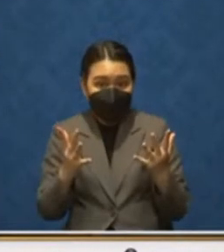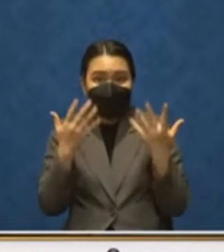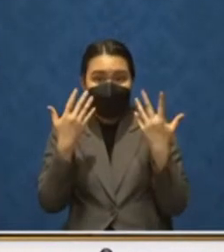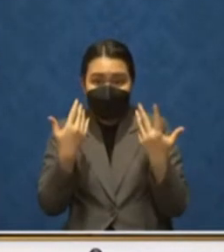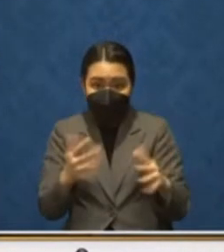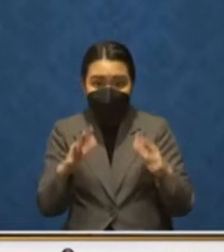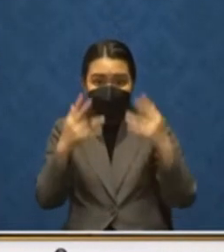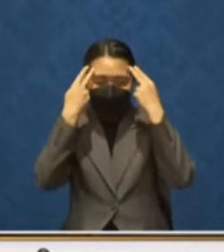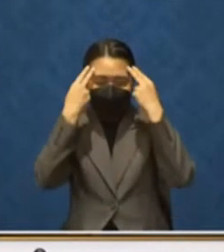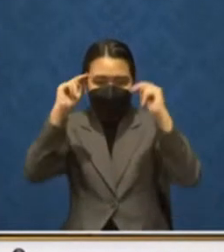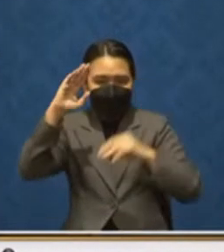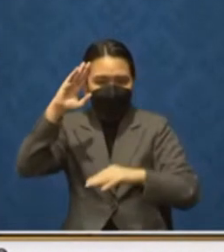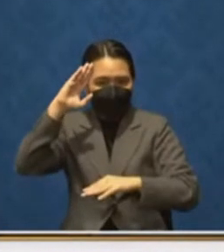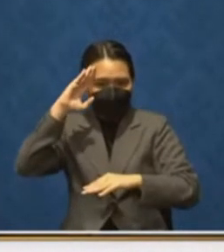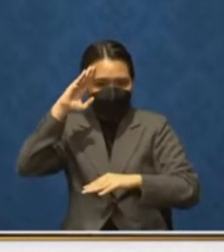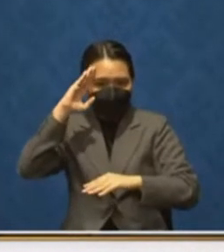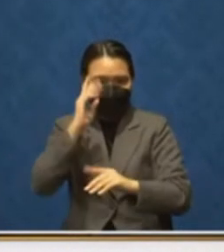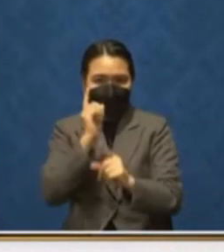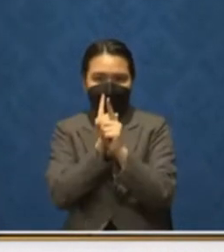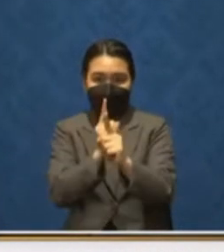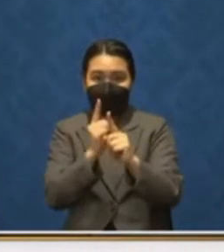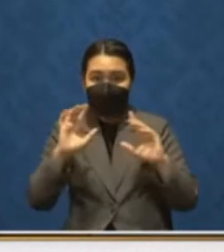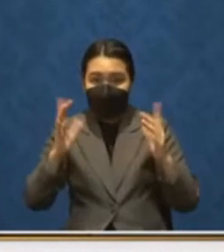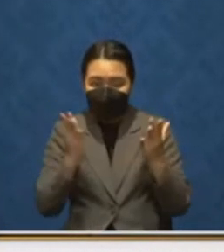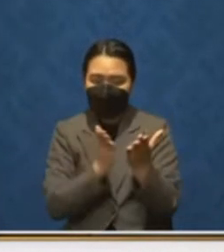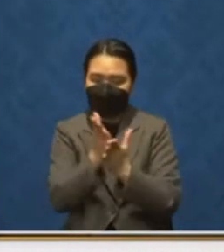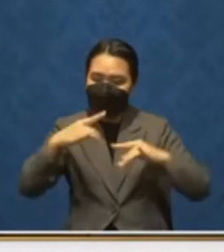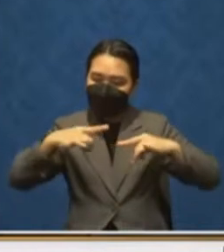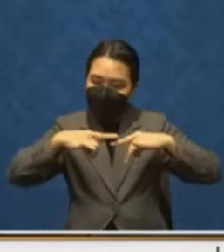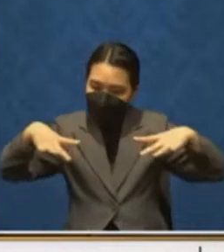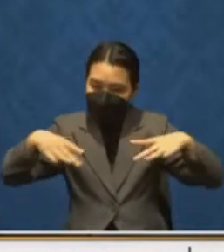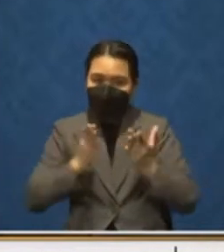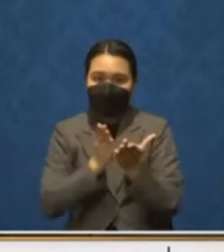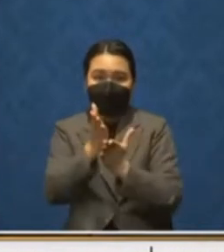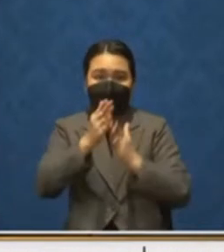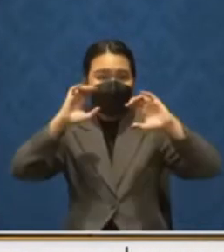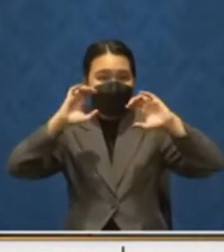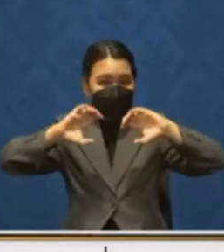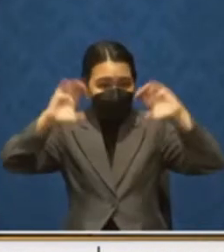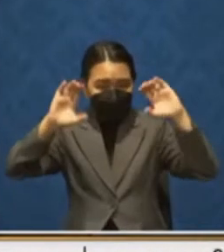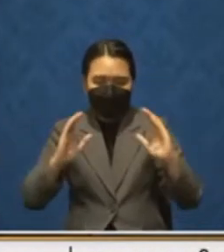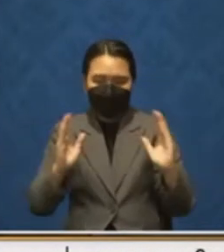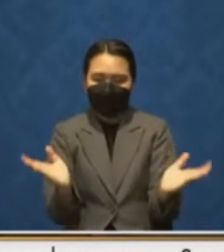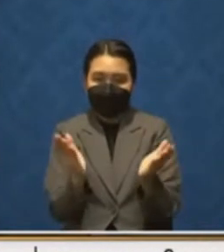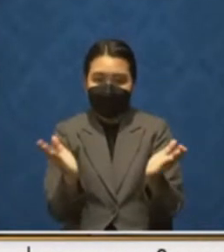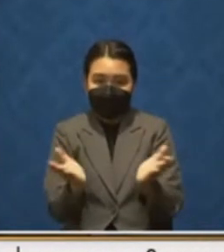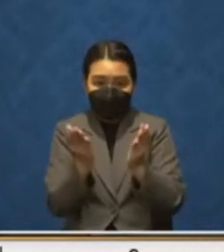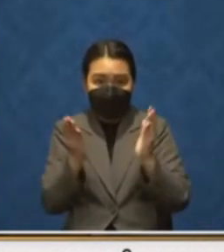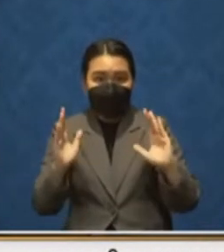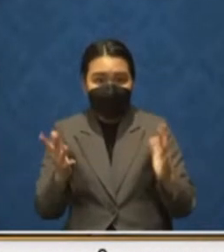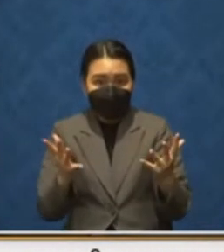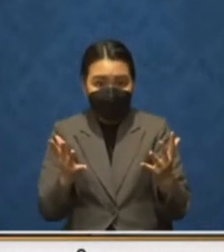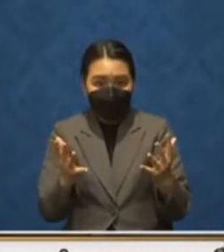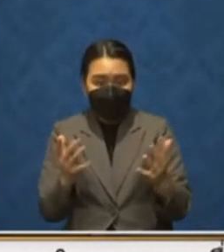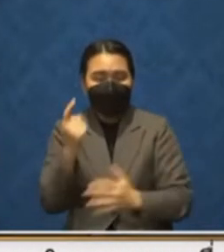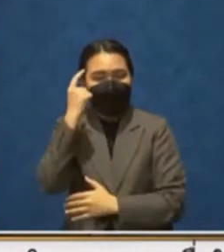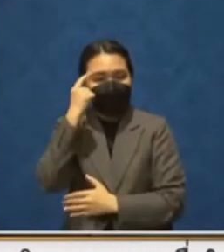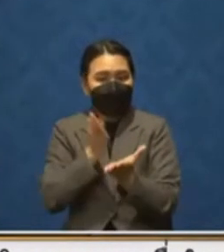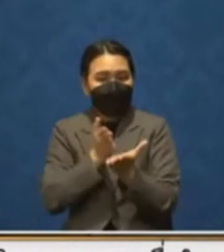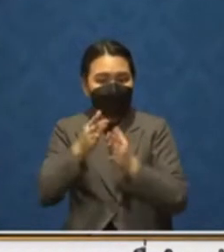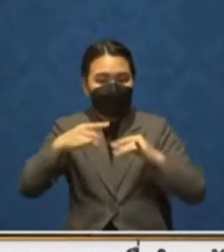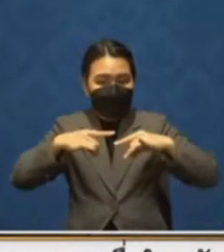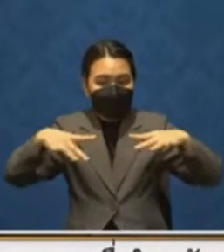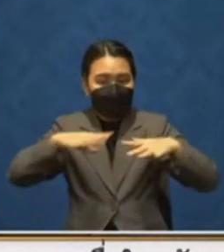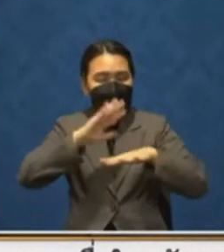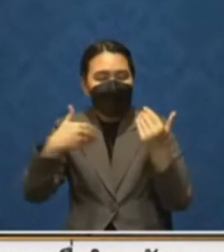นะครับพรรคฝ่ายค้านก็ไปรัฐบาลไปสนุนก็ถึงว่าฝ่ายขายทั้งหมดนะฮะ